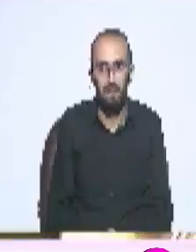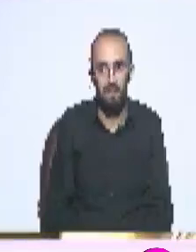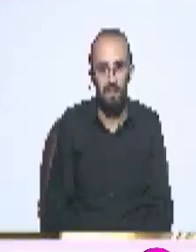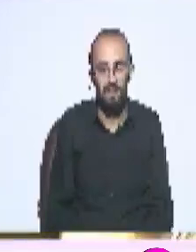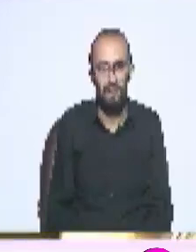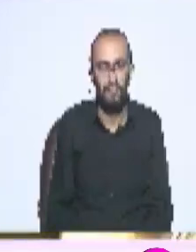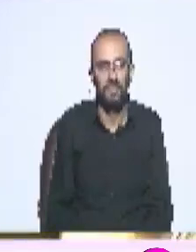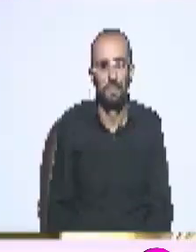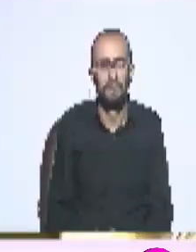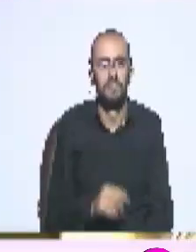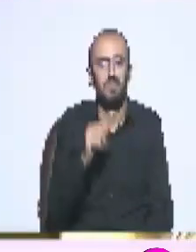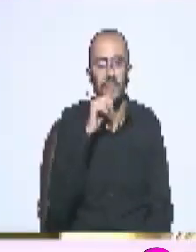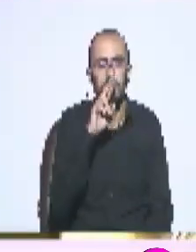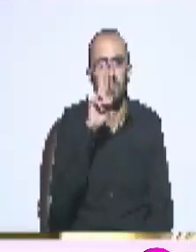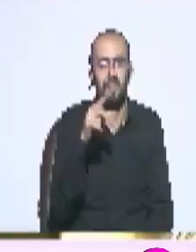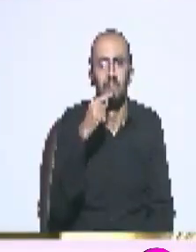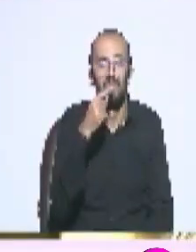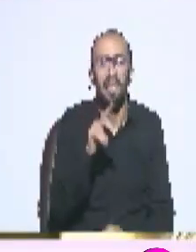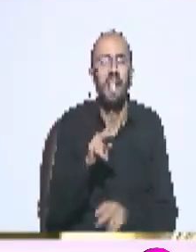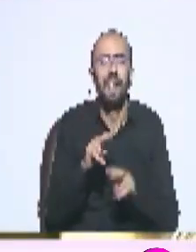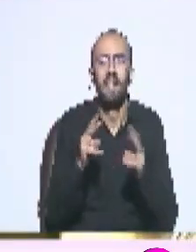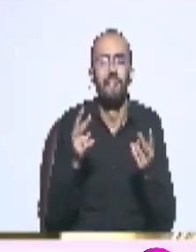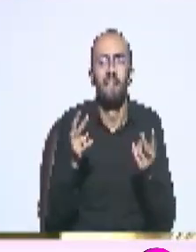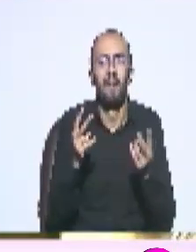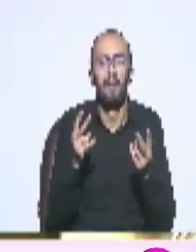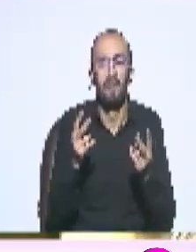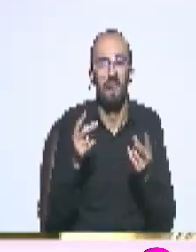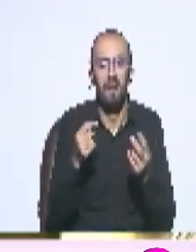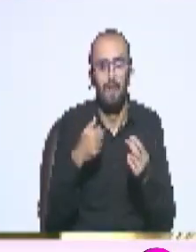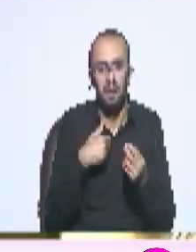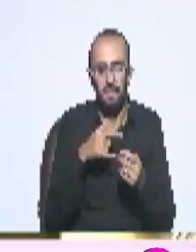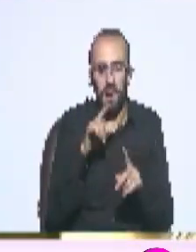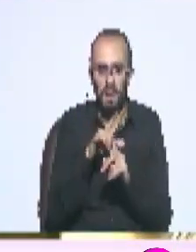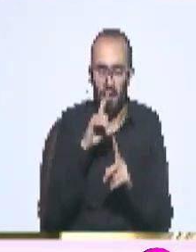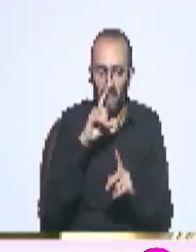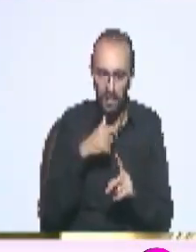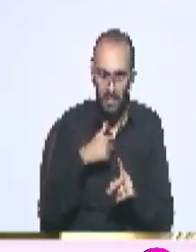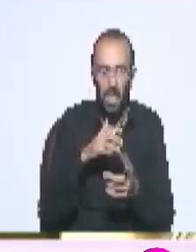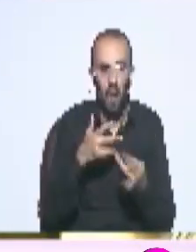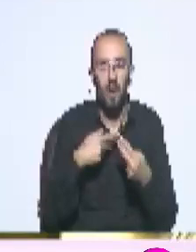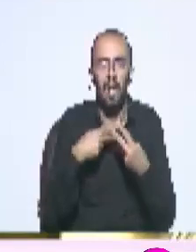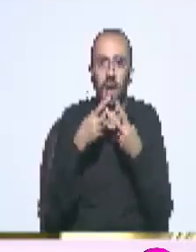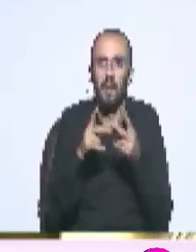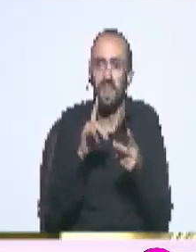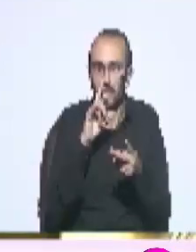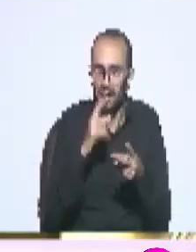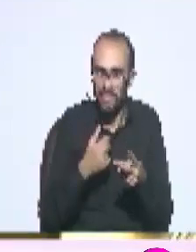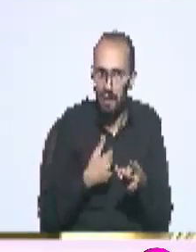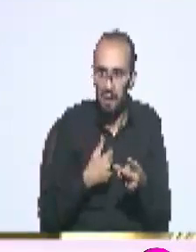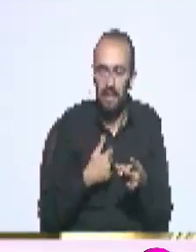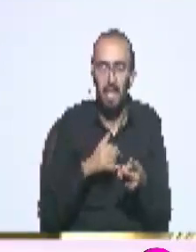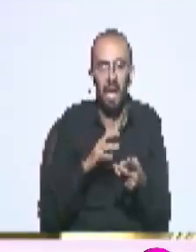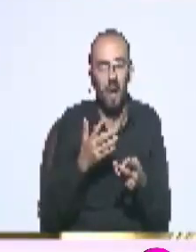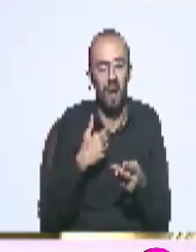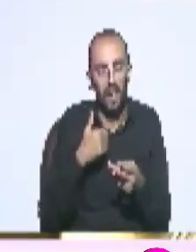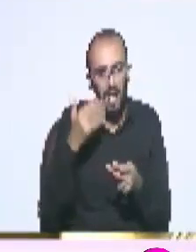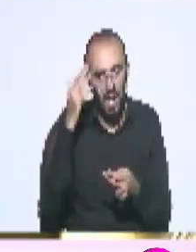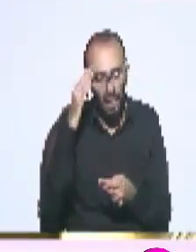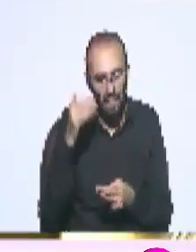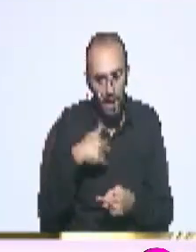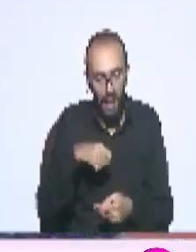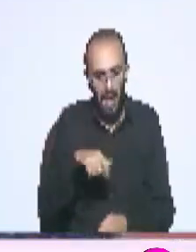طب ايه الفرق يا دكتور بين ان انا احب ذاتي وبين ان انا اتقبلها وبين ان انا اكون مثلا بقدر